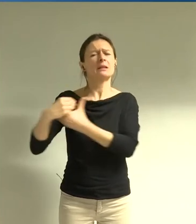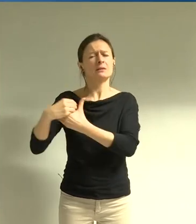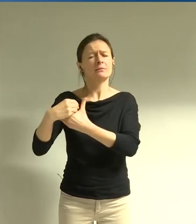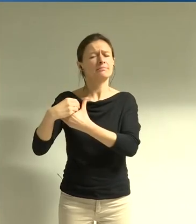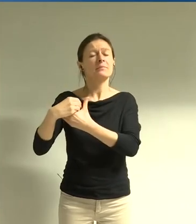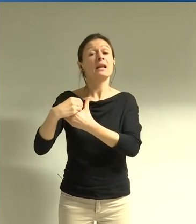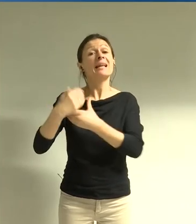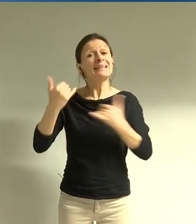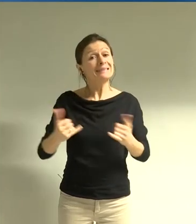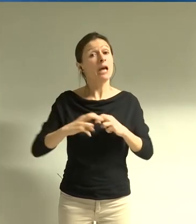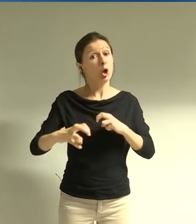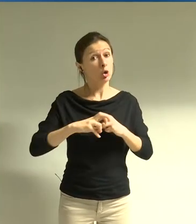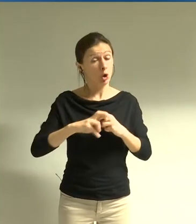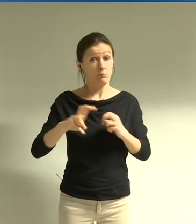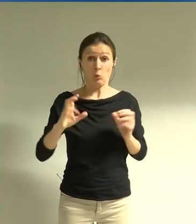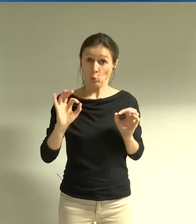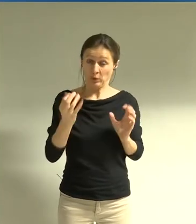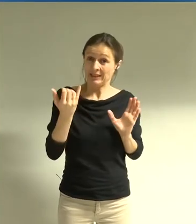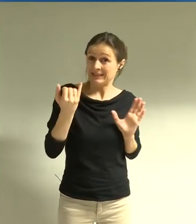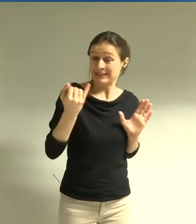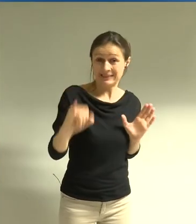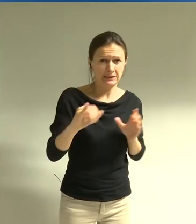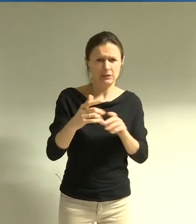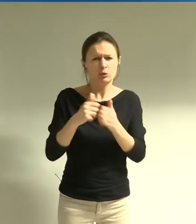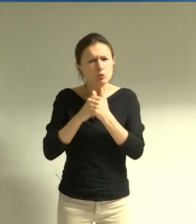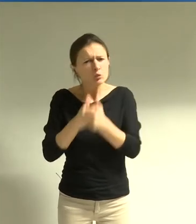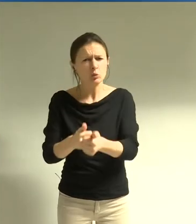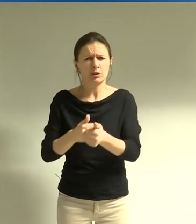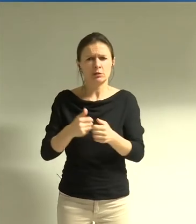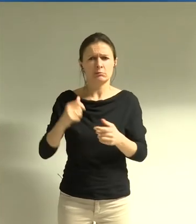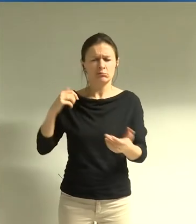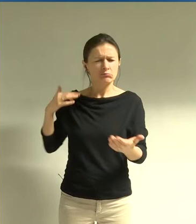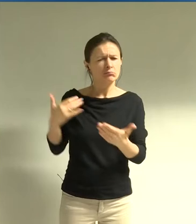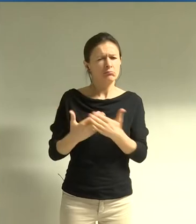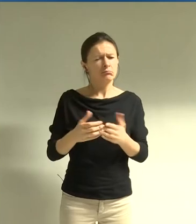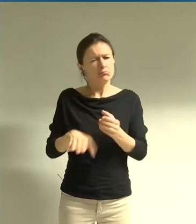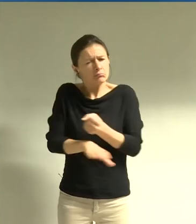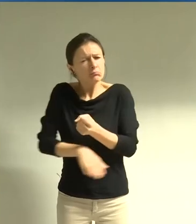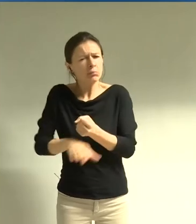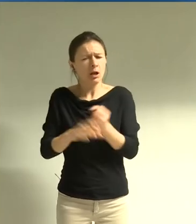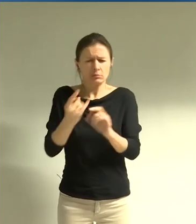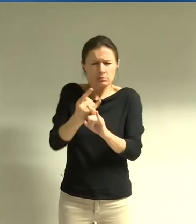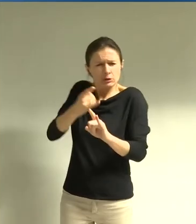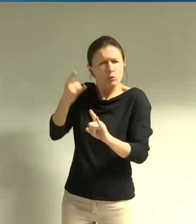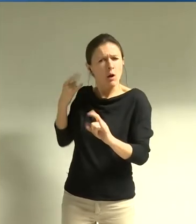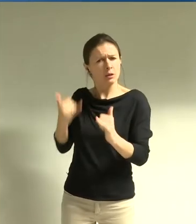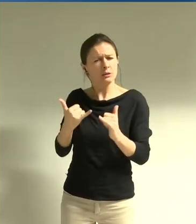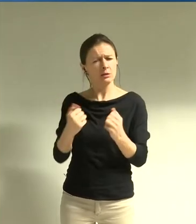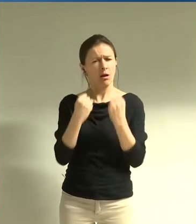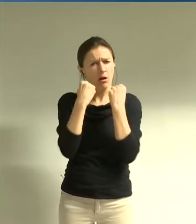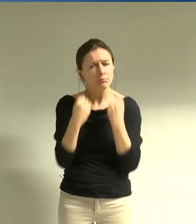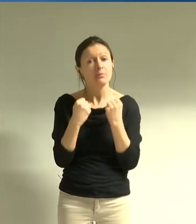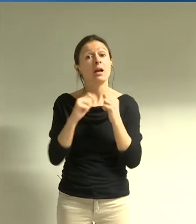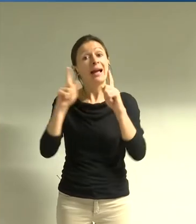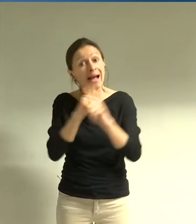sur ses propres ressources historiques étant réellement ouverte à tous sans exclusion et en respectant les aspirations donc des grenoblois